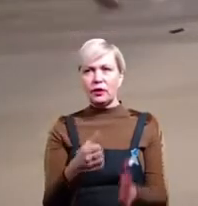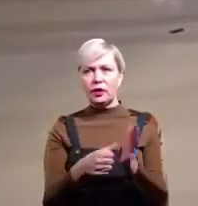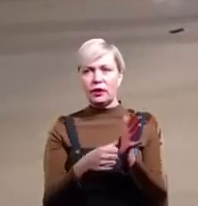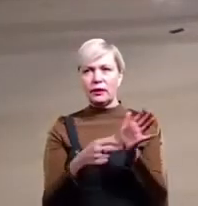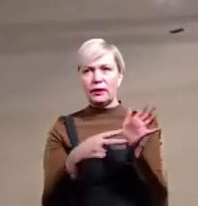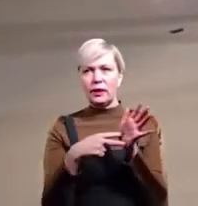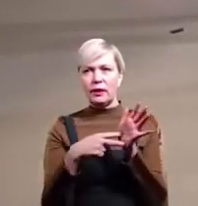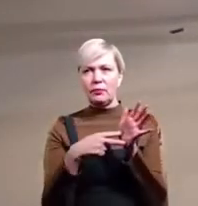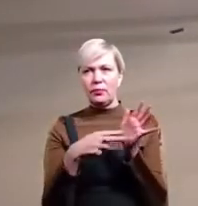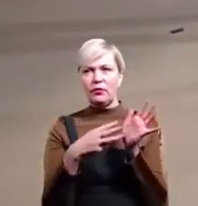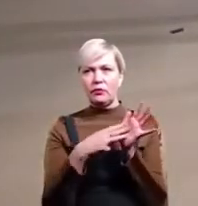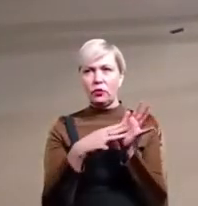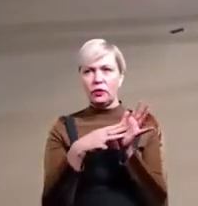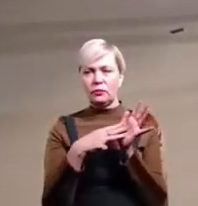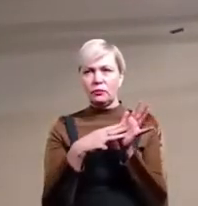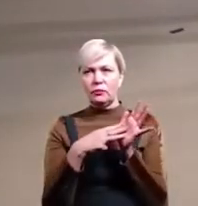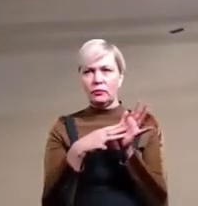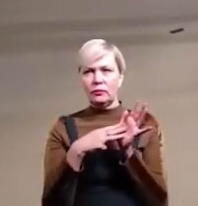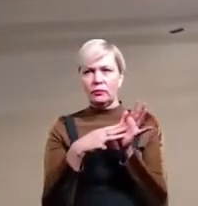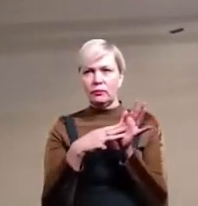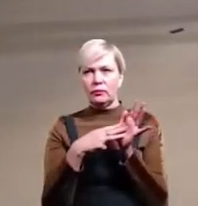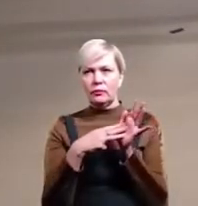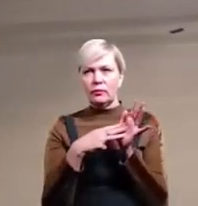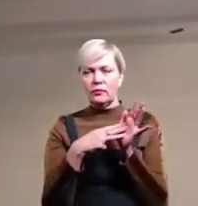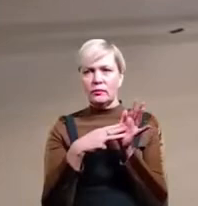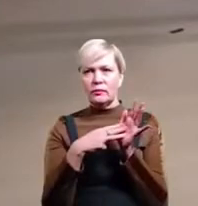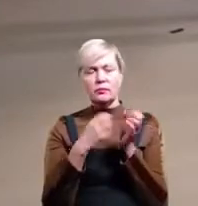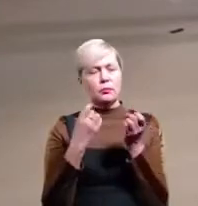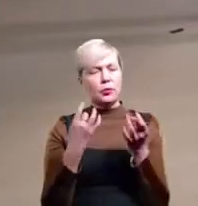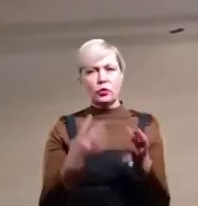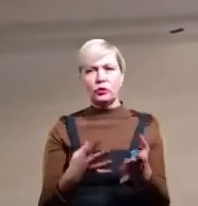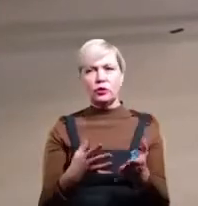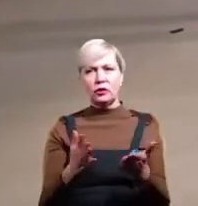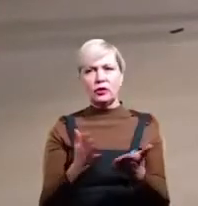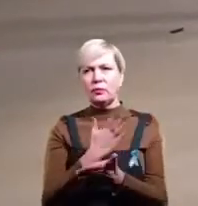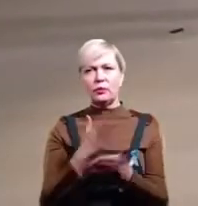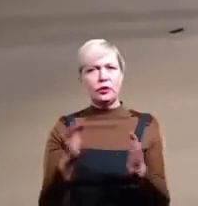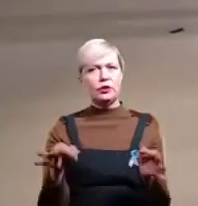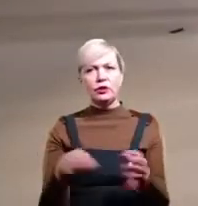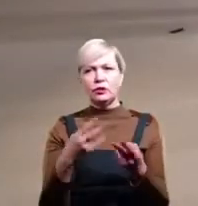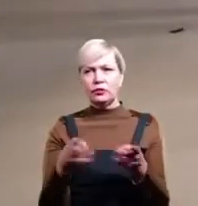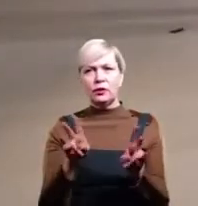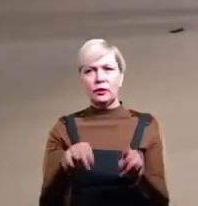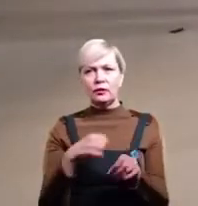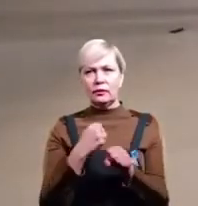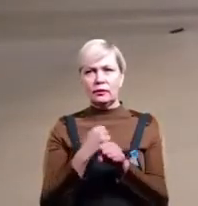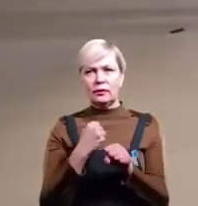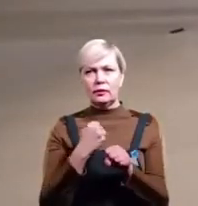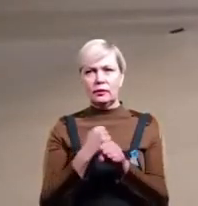6, 7, 8. Проще, вообще никуда ничего не надо делать.